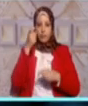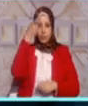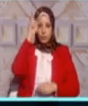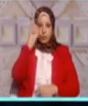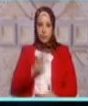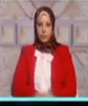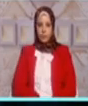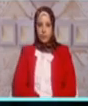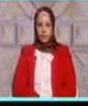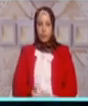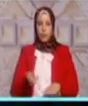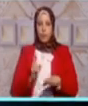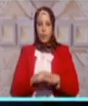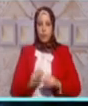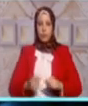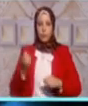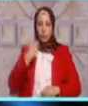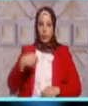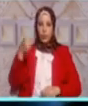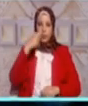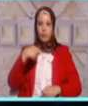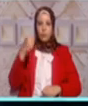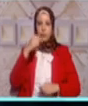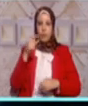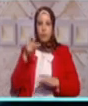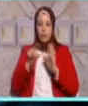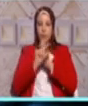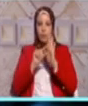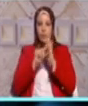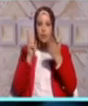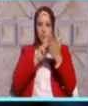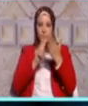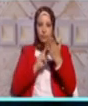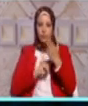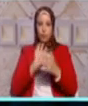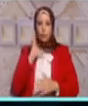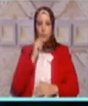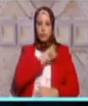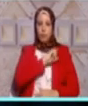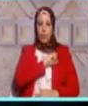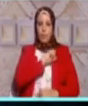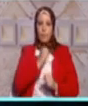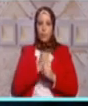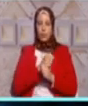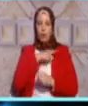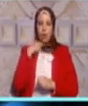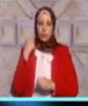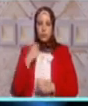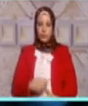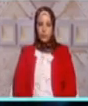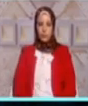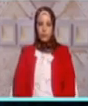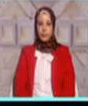لأنه عندنا محاضرات ودورات توعوية لكل الطلاب في مجال الأنشطة الخضراء،